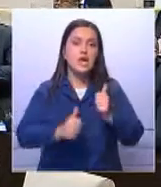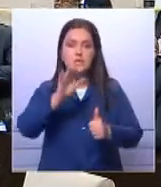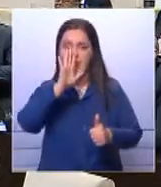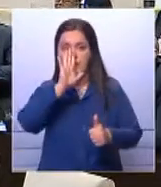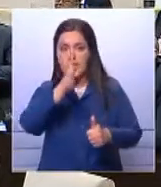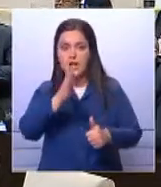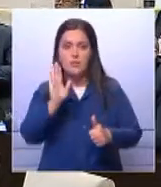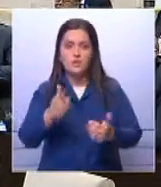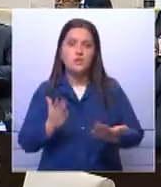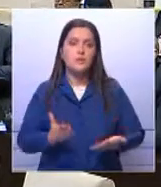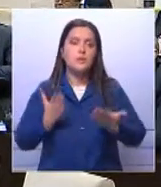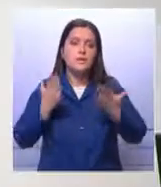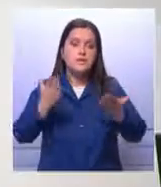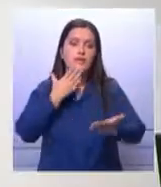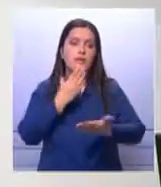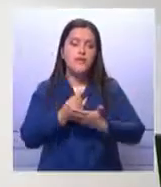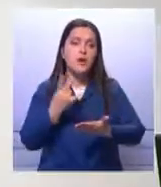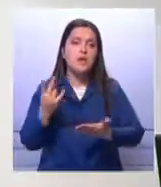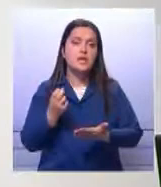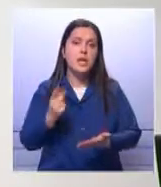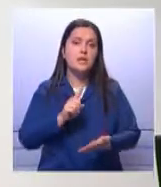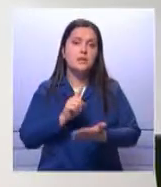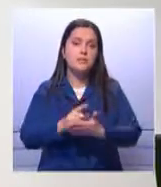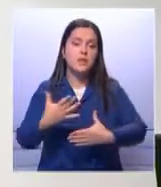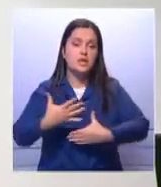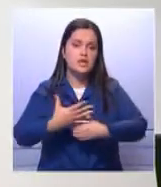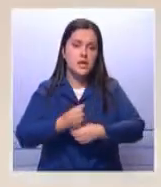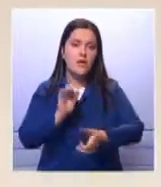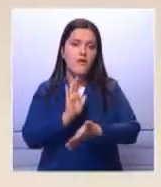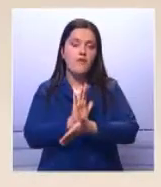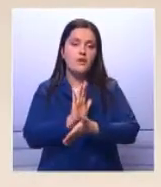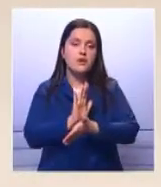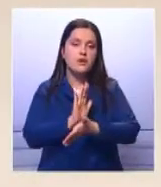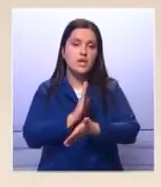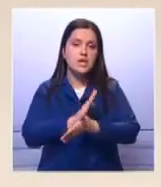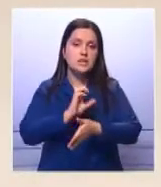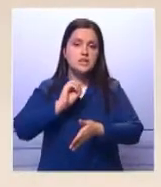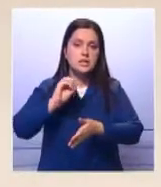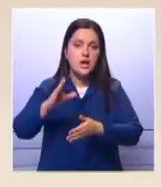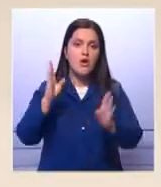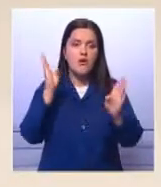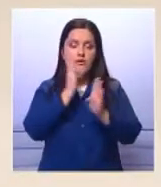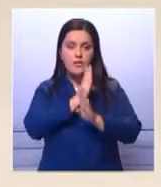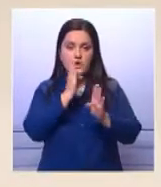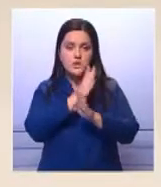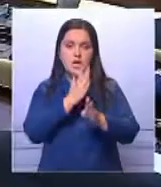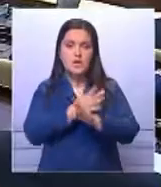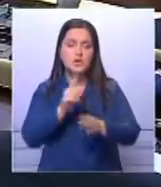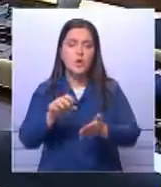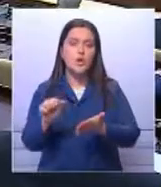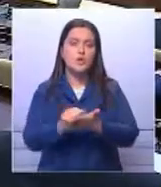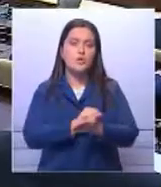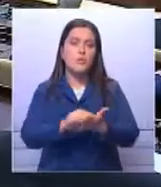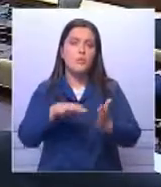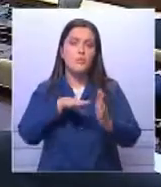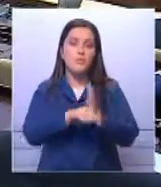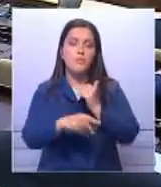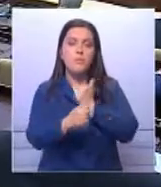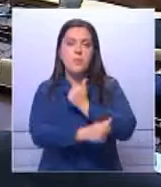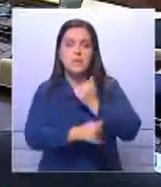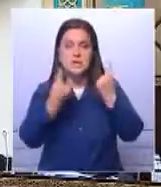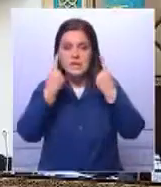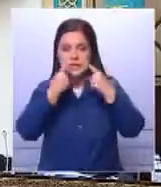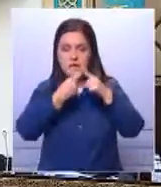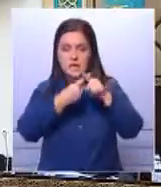участники соглашения каждые 5 лет будут представлять свои национальные обязательства по сокращению вредных выбросов в атмосферу. В